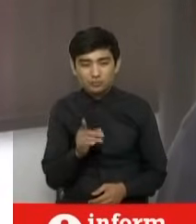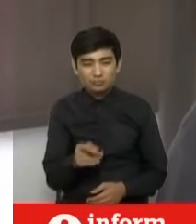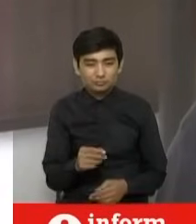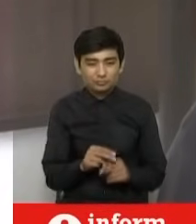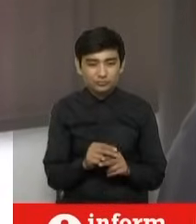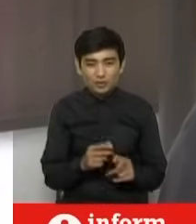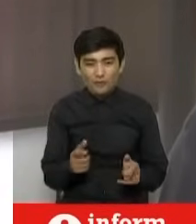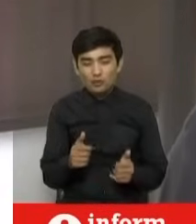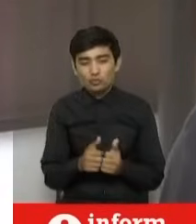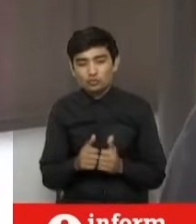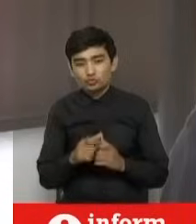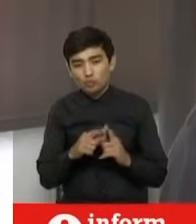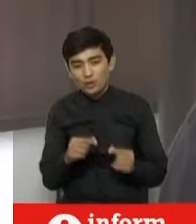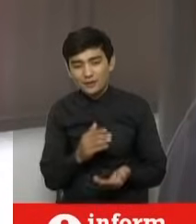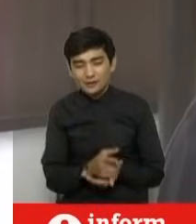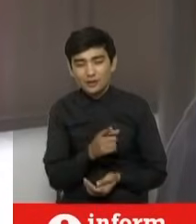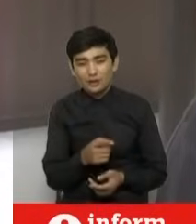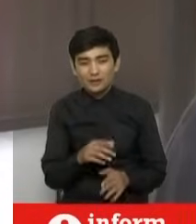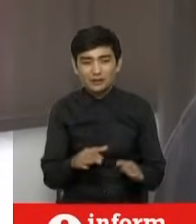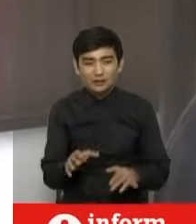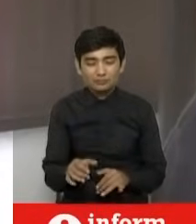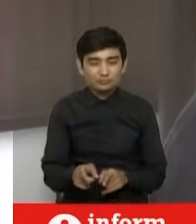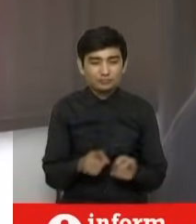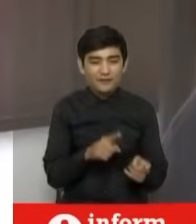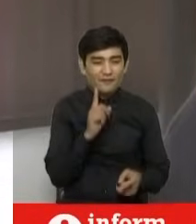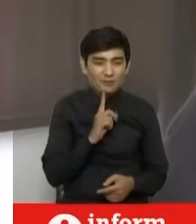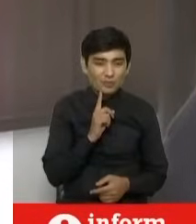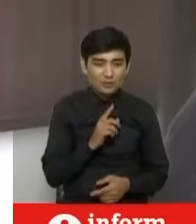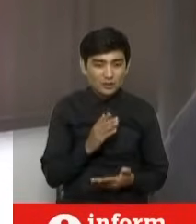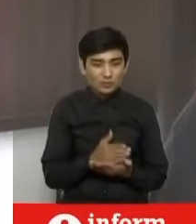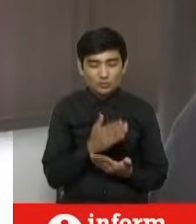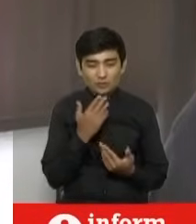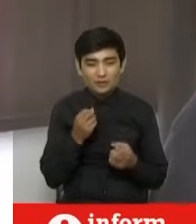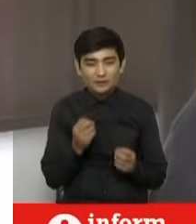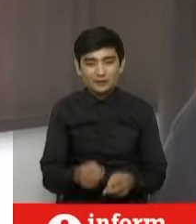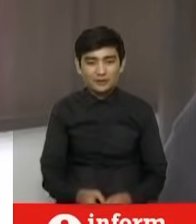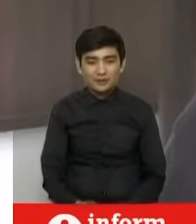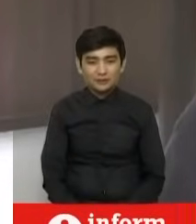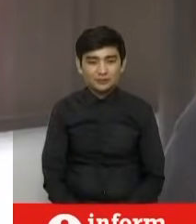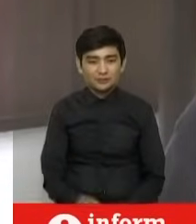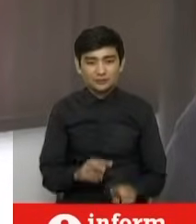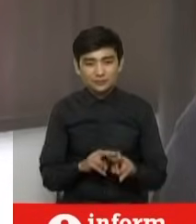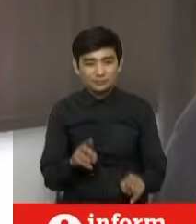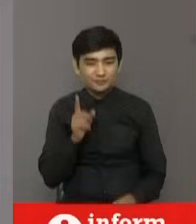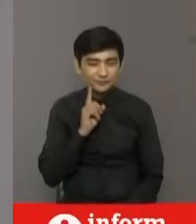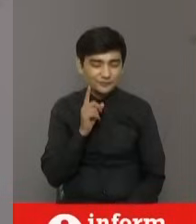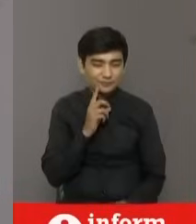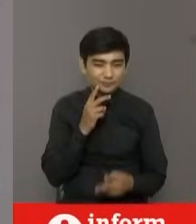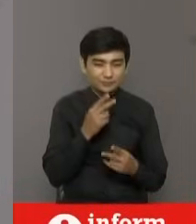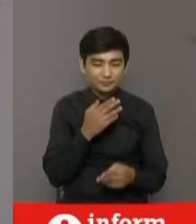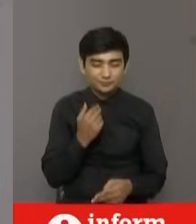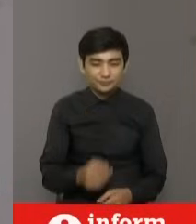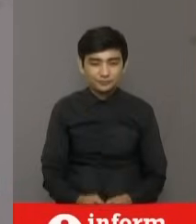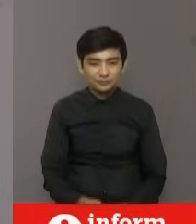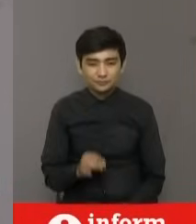на дистанционку переводить? Вот вообще какие варианты вы рассматриваете? Ну, такой вариант пока что не рассматриваем. Во